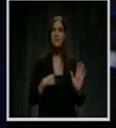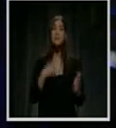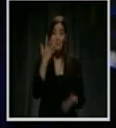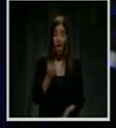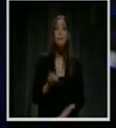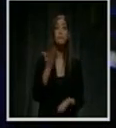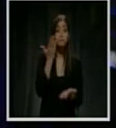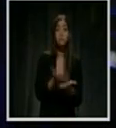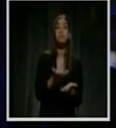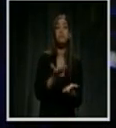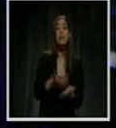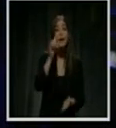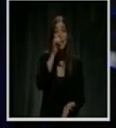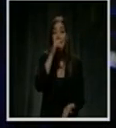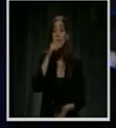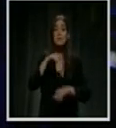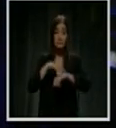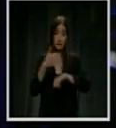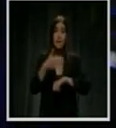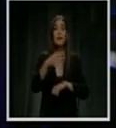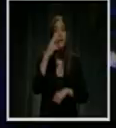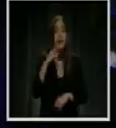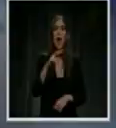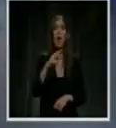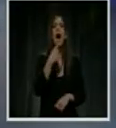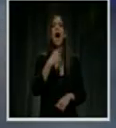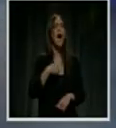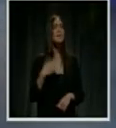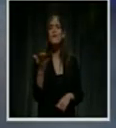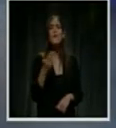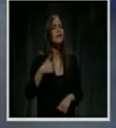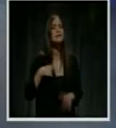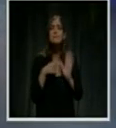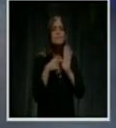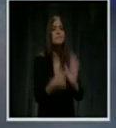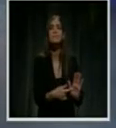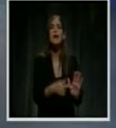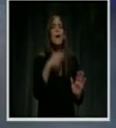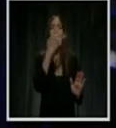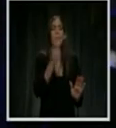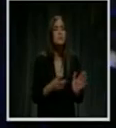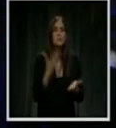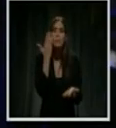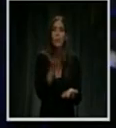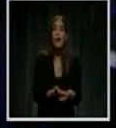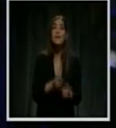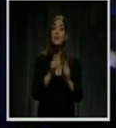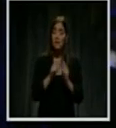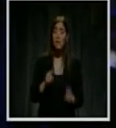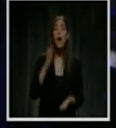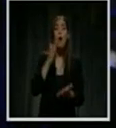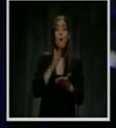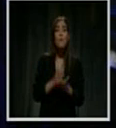aktar tard intellgħu il-klips tiegħek qed jgħid taf illi għatta. Taf illi għatta u konsistentement kienet il-politika tal-kap tal-Oppożizzjoni